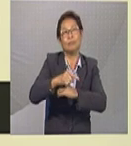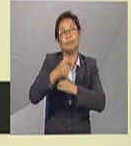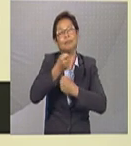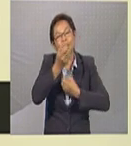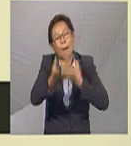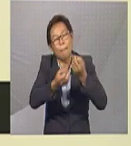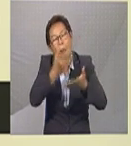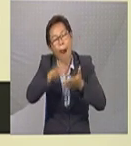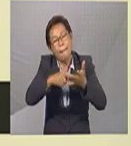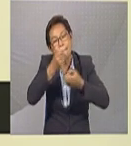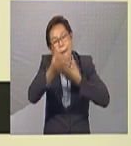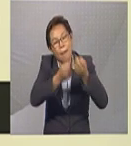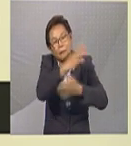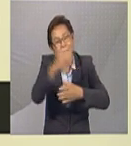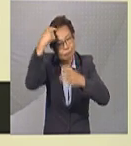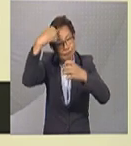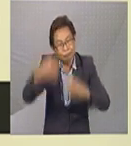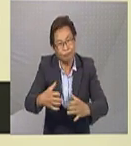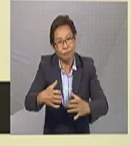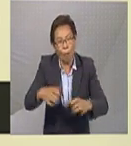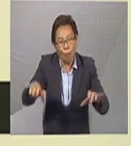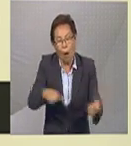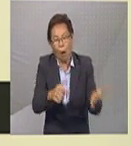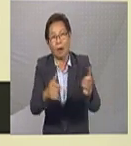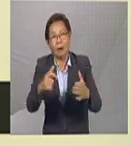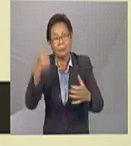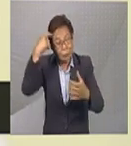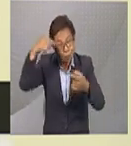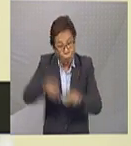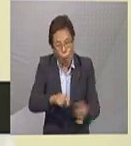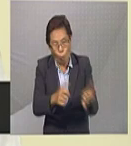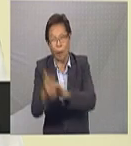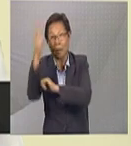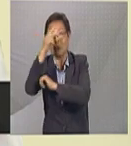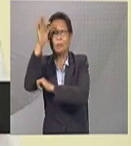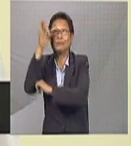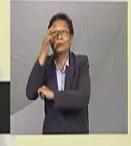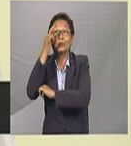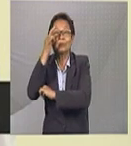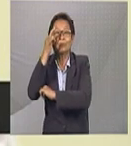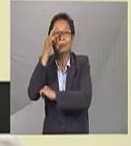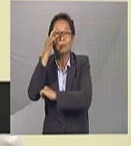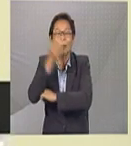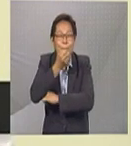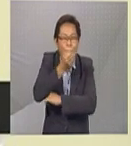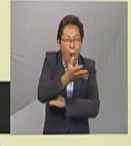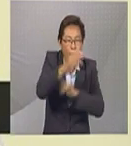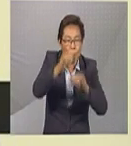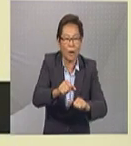menyampaikan apa saja maklumat dan keputusan yang dibuat oleh kerajaan persekutuan supaya